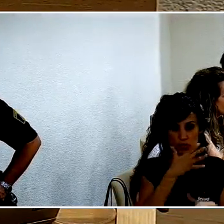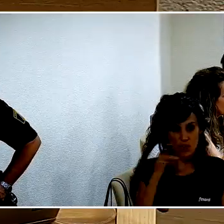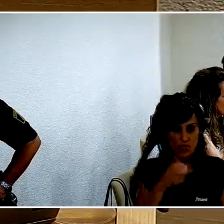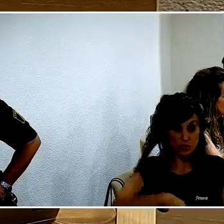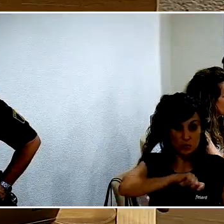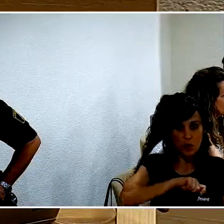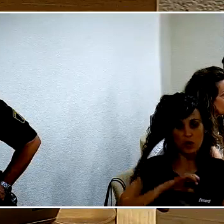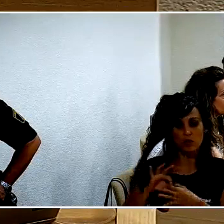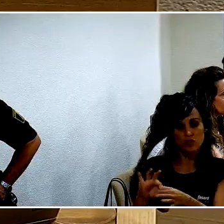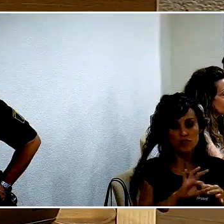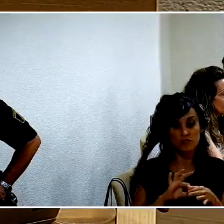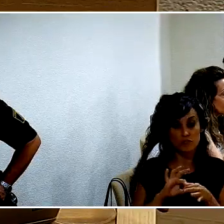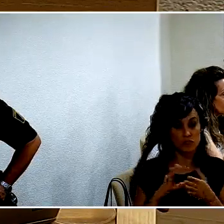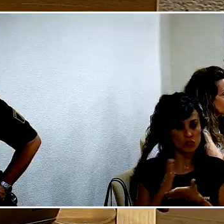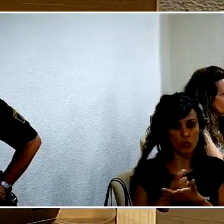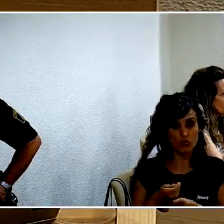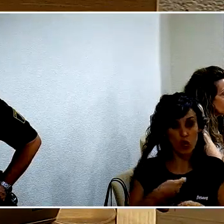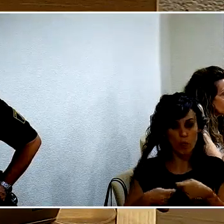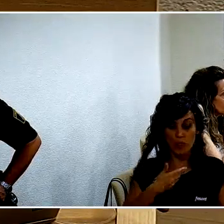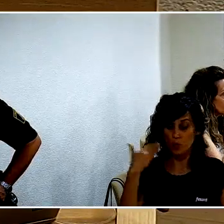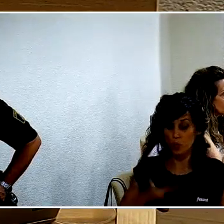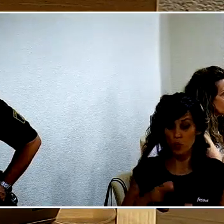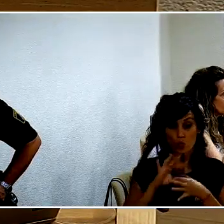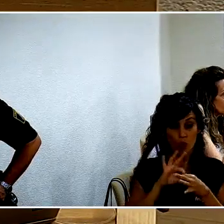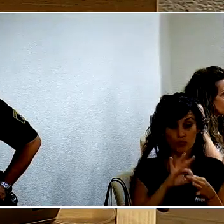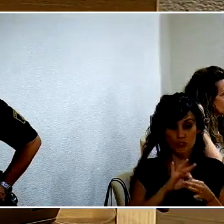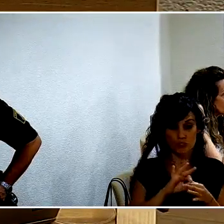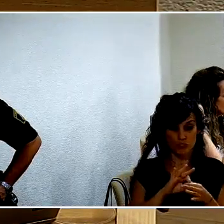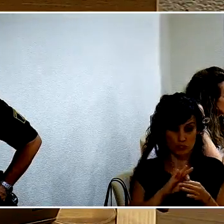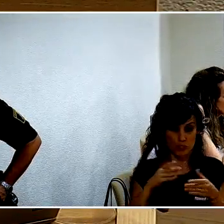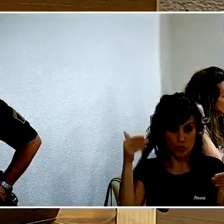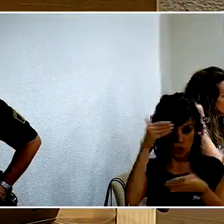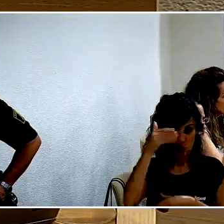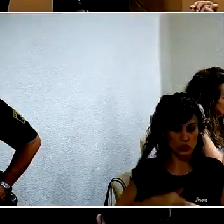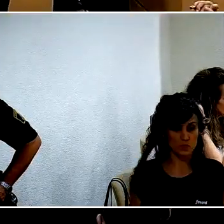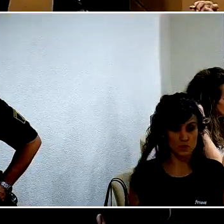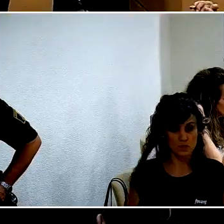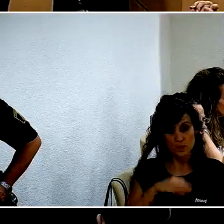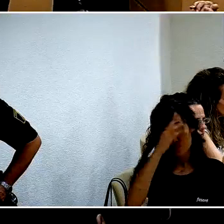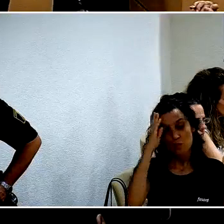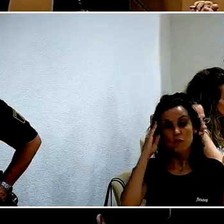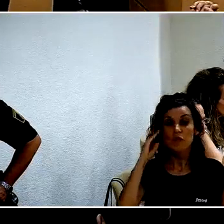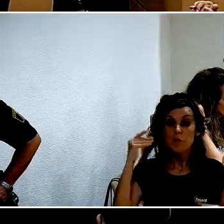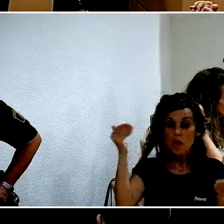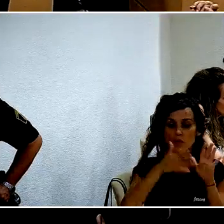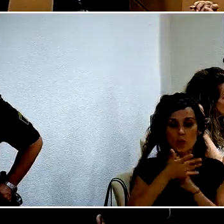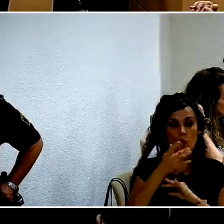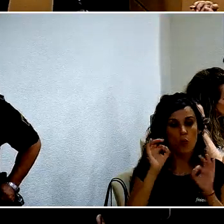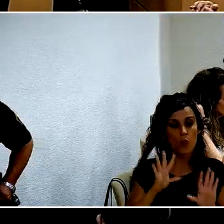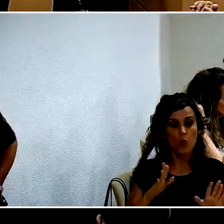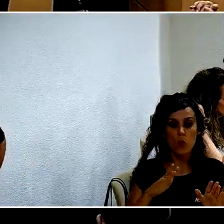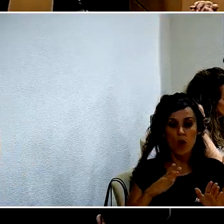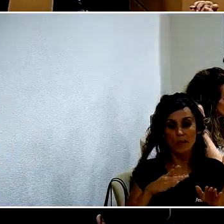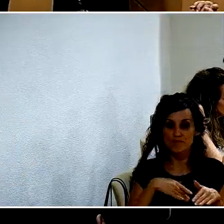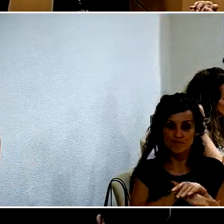tenim relacions comercials i vínculs molt, molt importants amb el Marroc. El Marroc és el depòsit de migrants